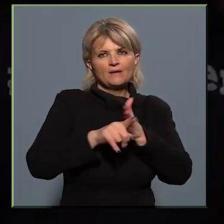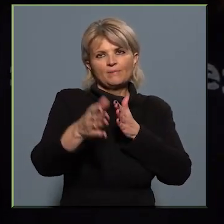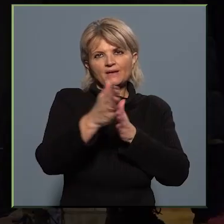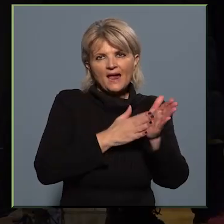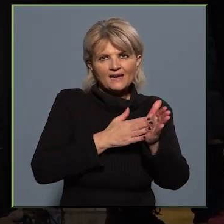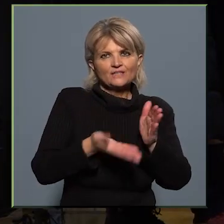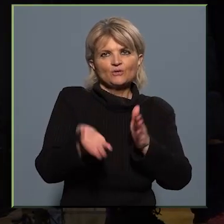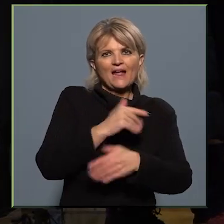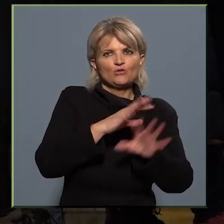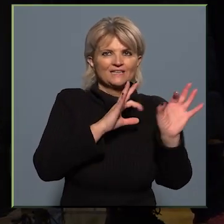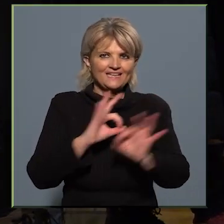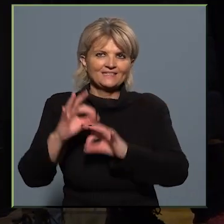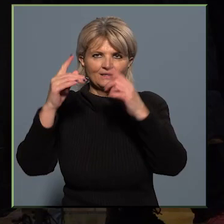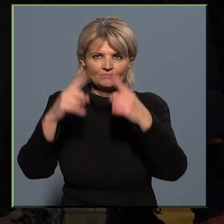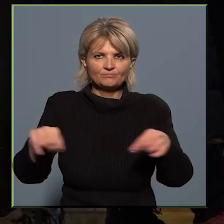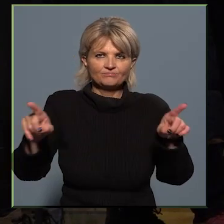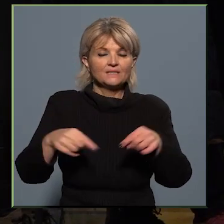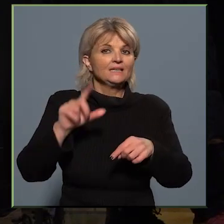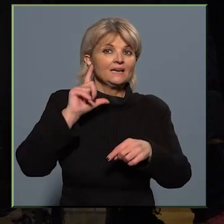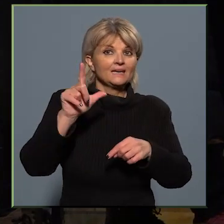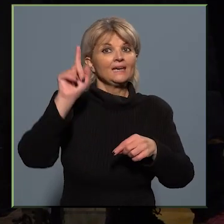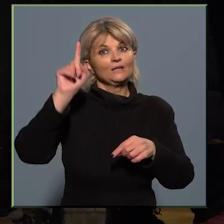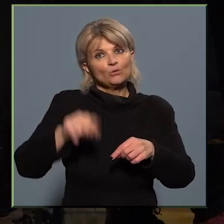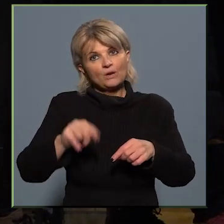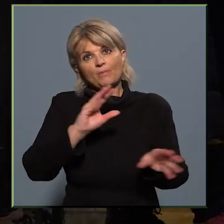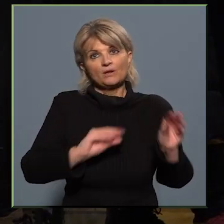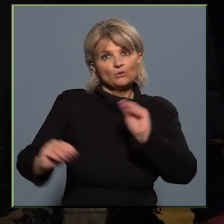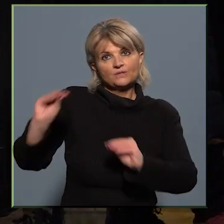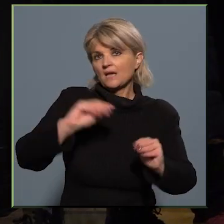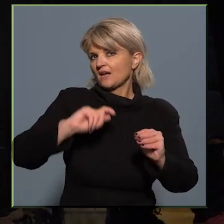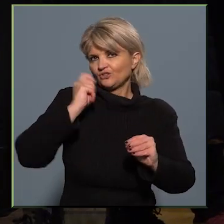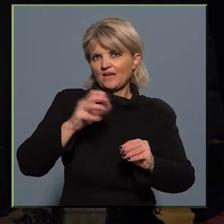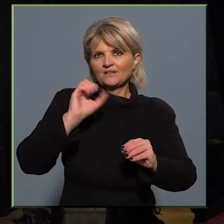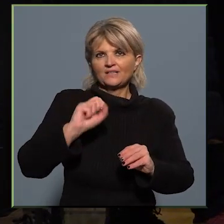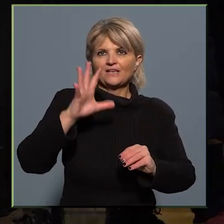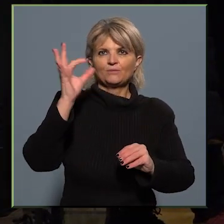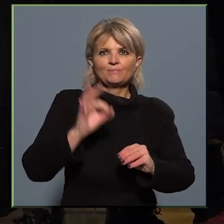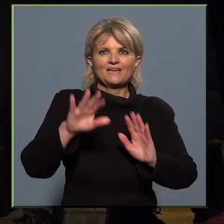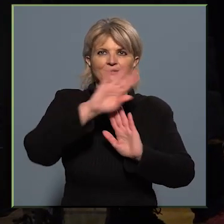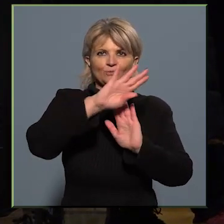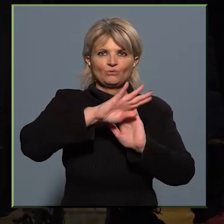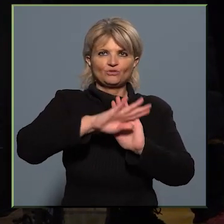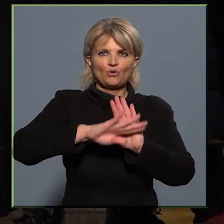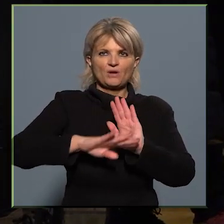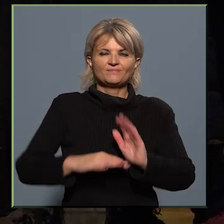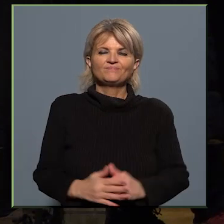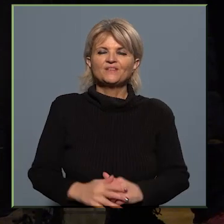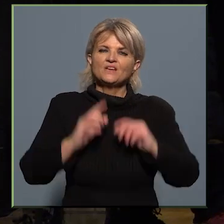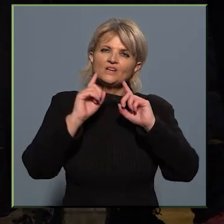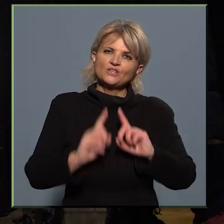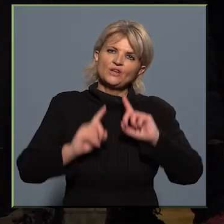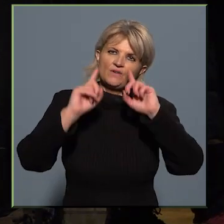előkészíteni a műveket, és hát egy ilyen 2 hónap, mire összeáll egy ilyen 15 perces műsor. Nyilván az adventre